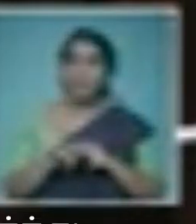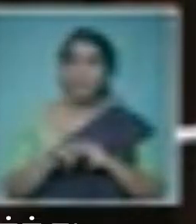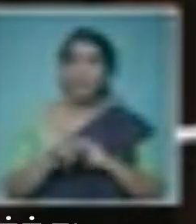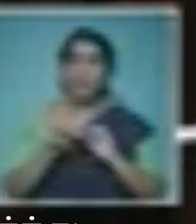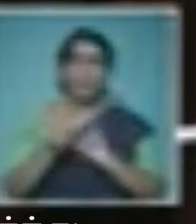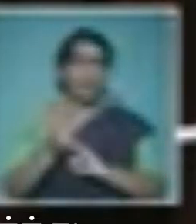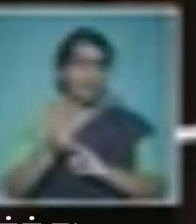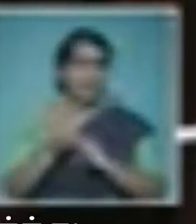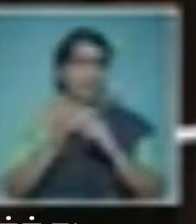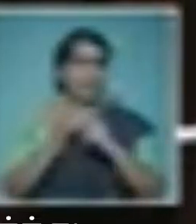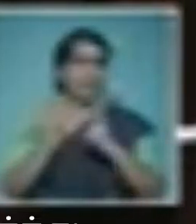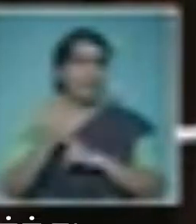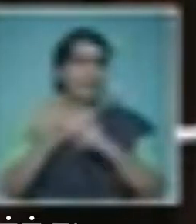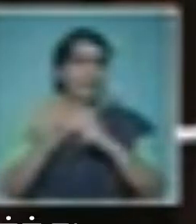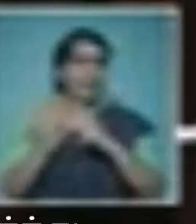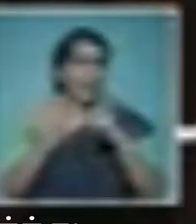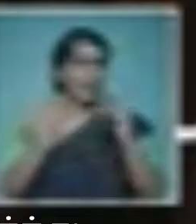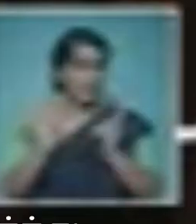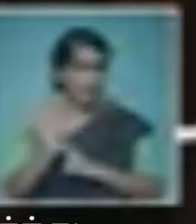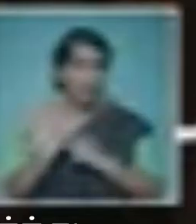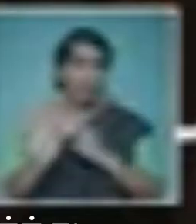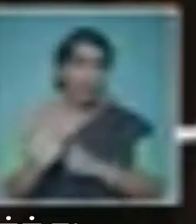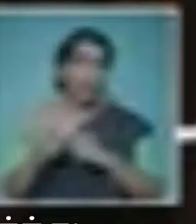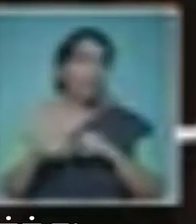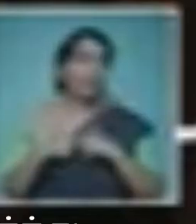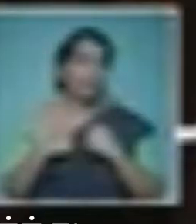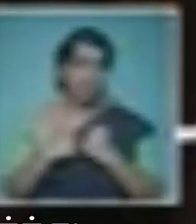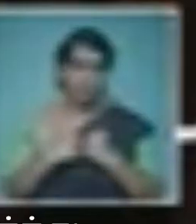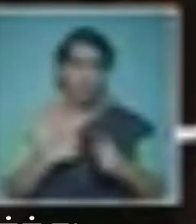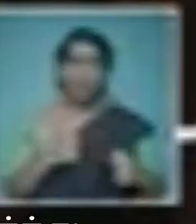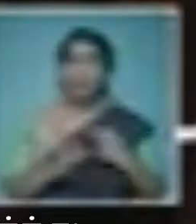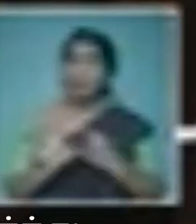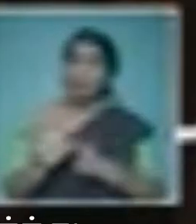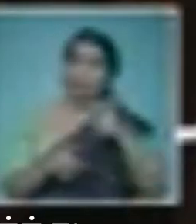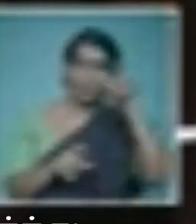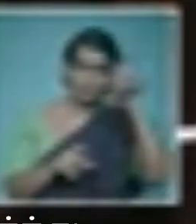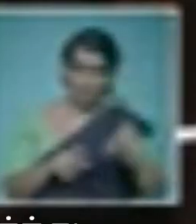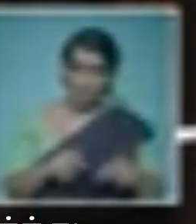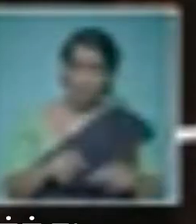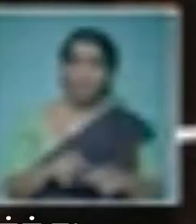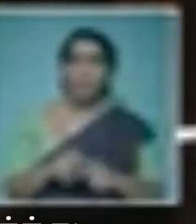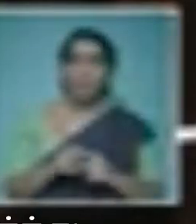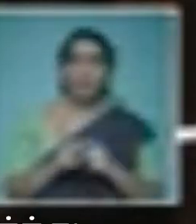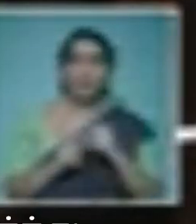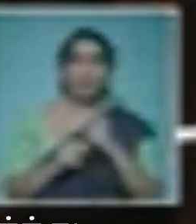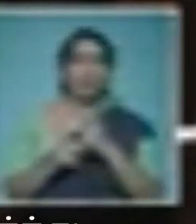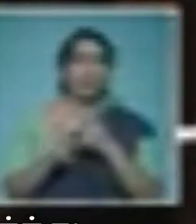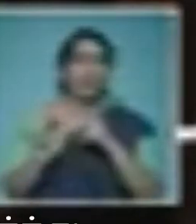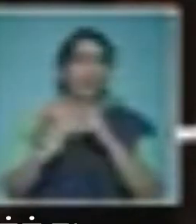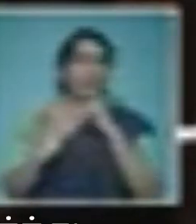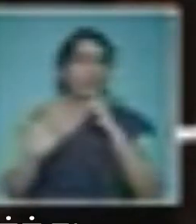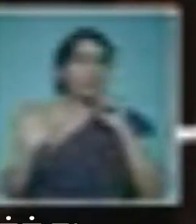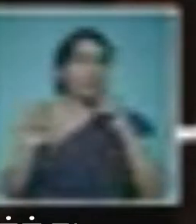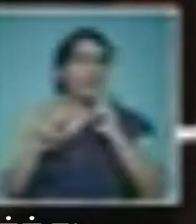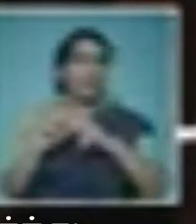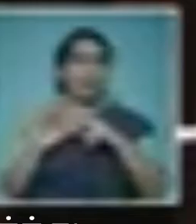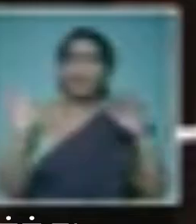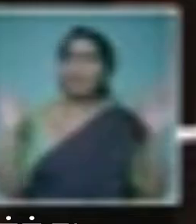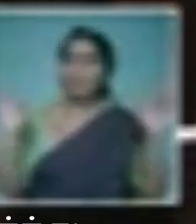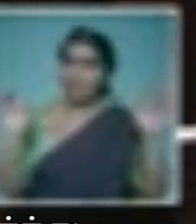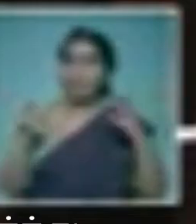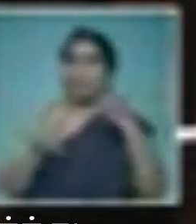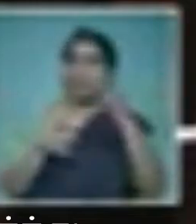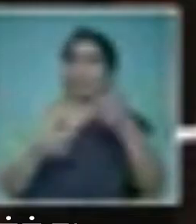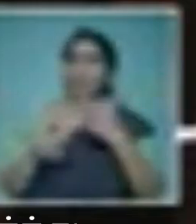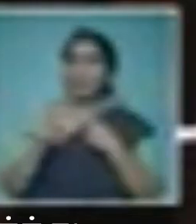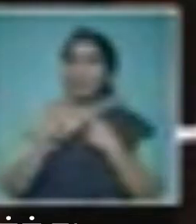வாலிபர் முனியின் தலைவர் ஒரு நாள் ஒரு கூட்டத்திலே சொன்னார், தமிழ் சமூகம் வந்து ஃபீனிக்ஸ் பறவையைப் போல நீங்கள் அழிக்க அழிக்க நாங்கள் மீண்டும் வருவோம். அதே போலதான் இந்த